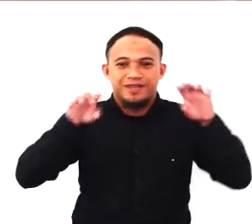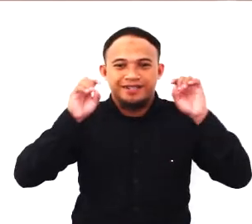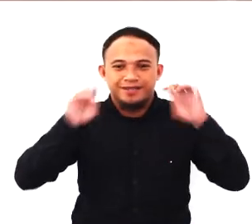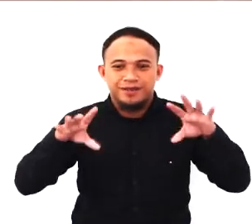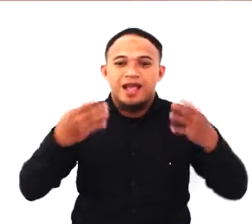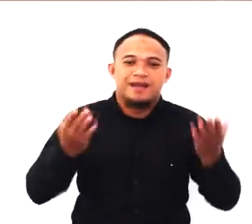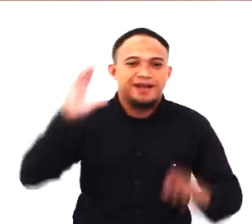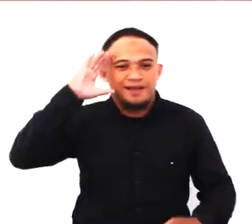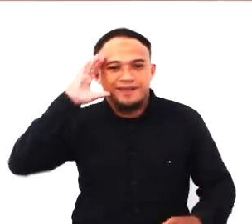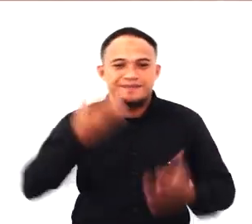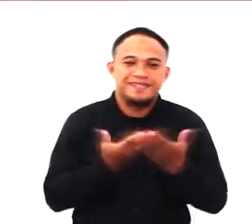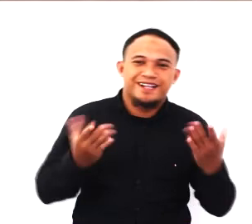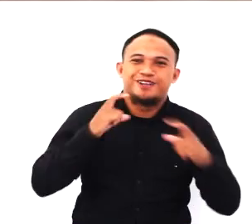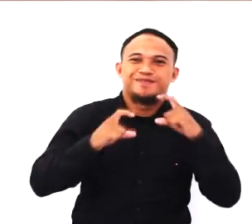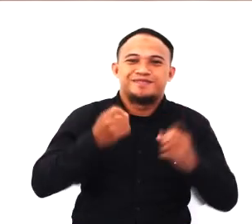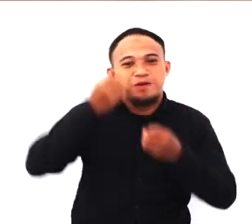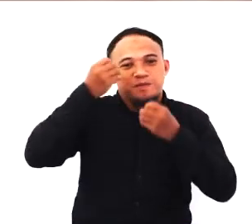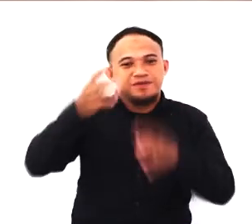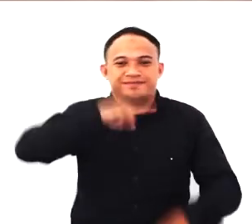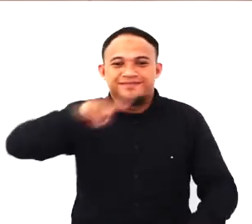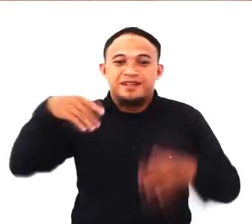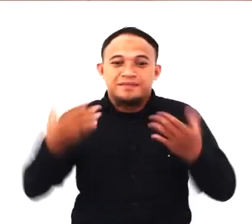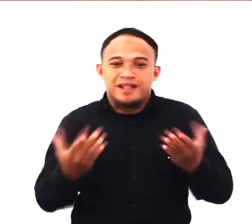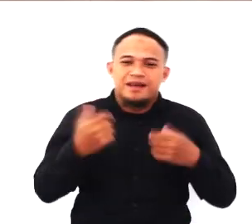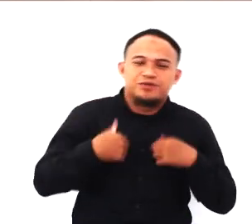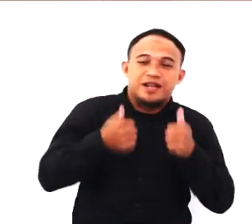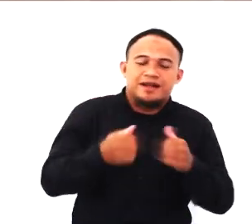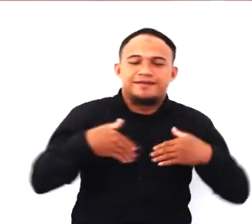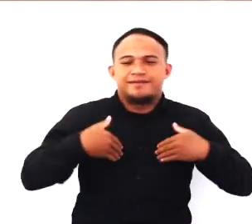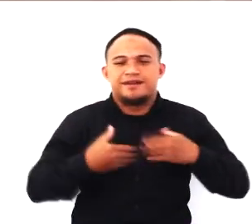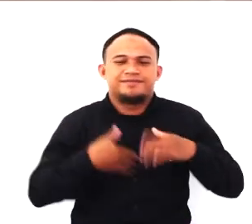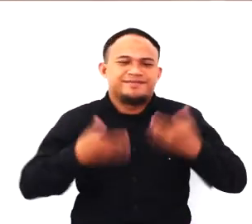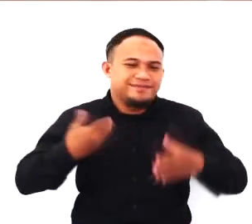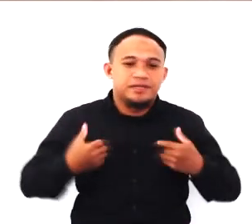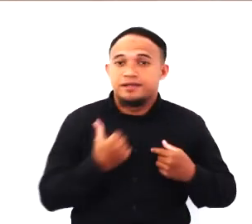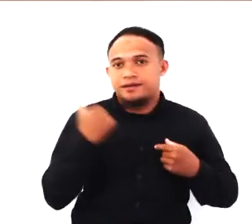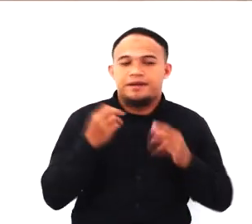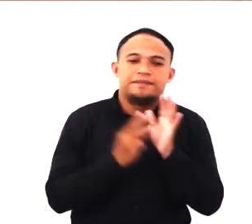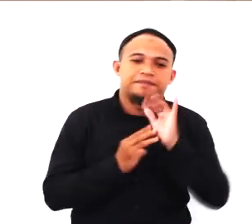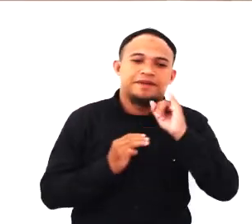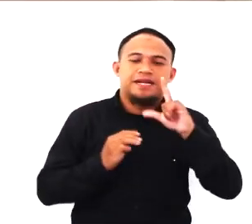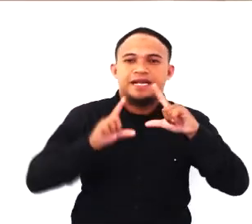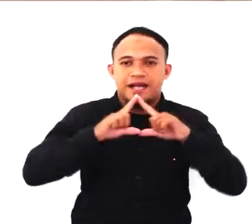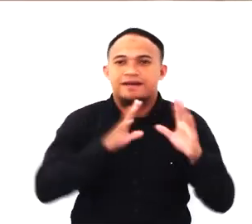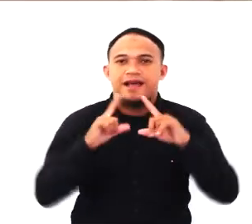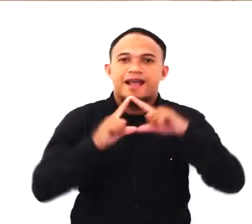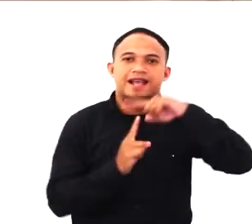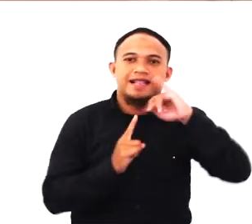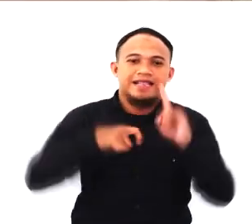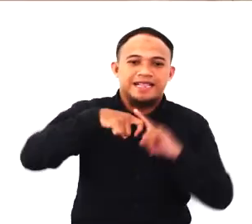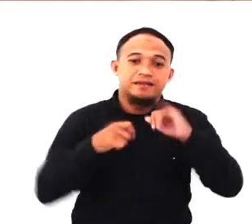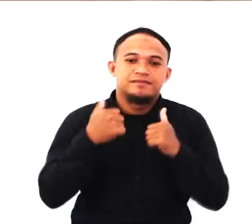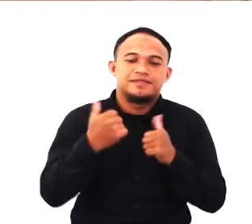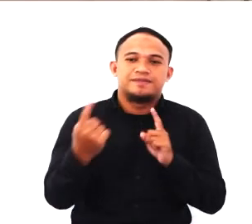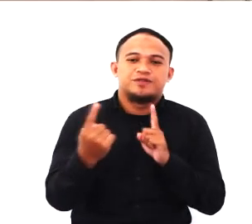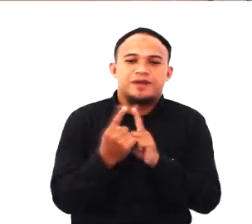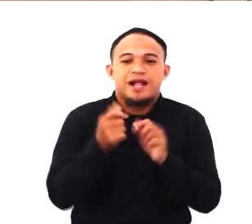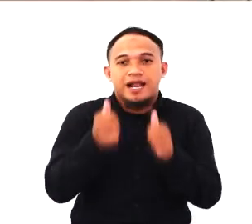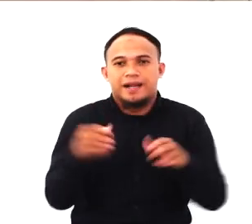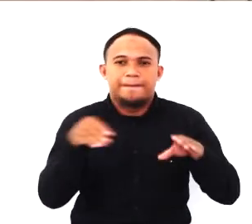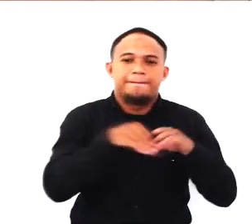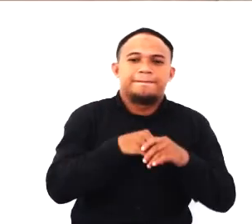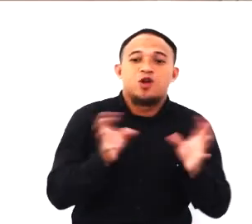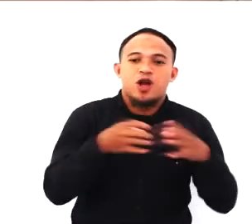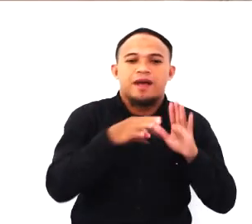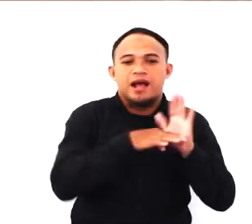Assalamualaikum warahmatullahi wabarakatuh, Mitra Kominfotik dimanapun Anda berada. Senang sekali saya Mila Atiki bisa menjumpai Anda dalam